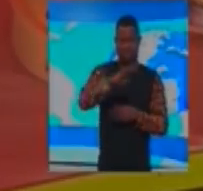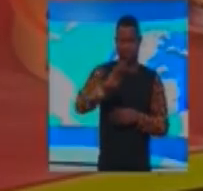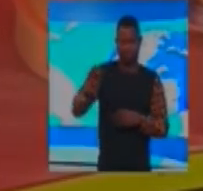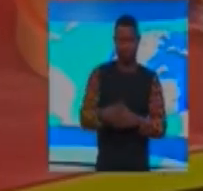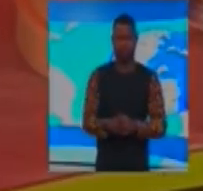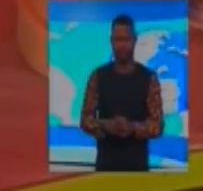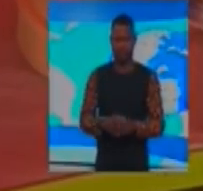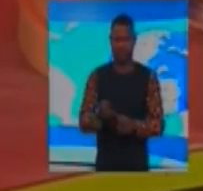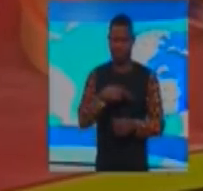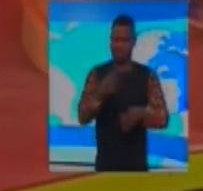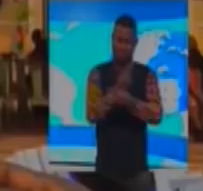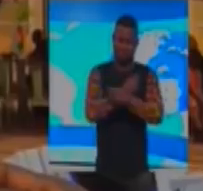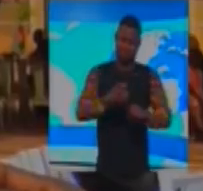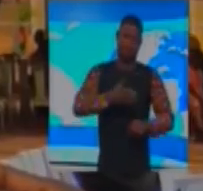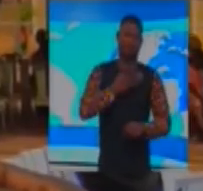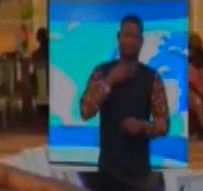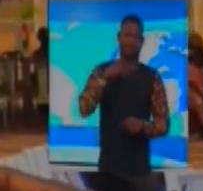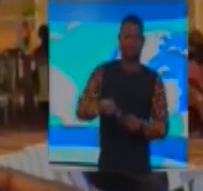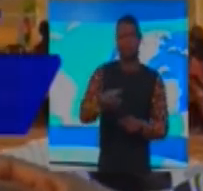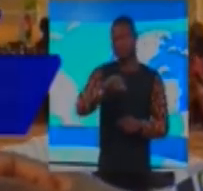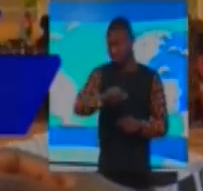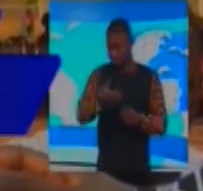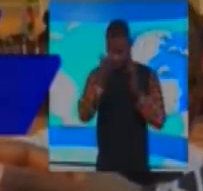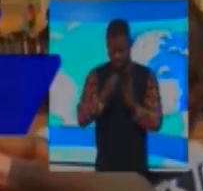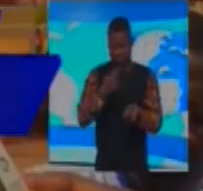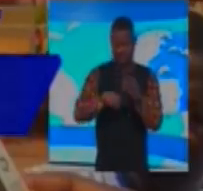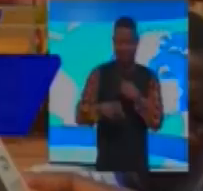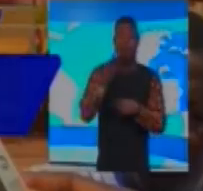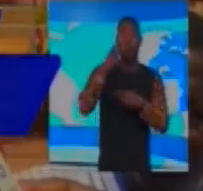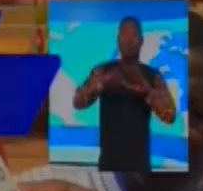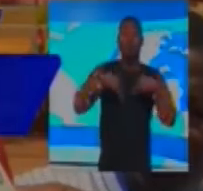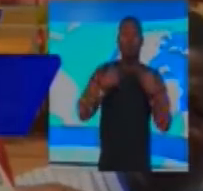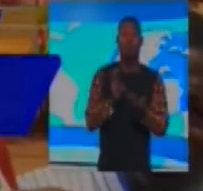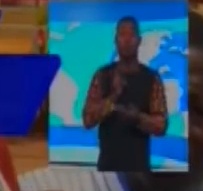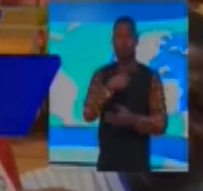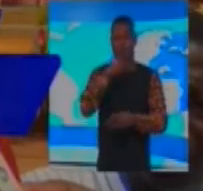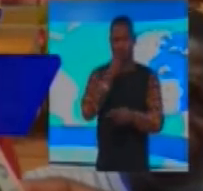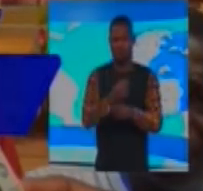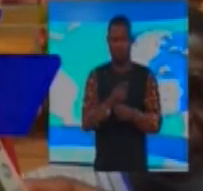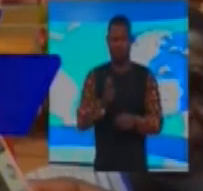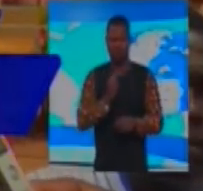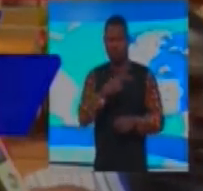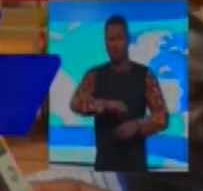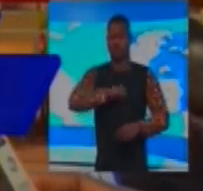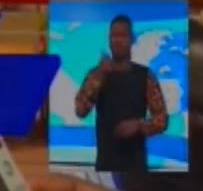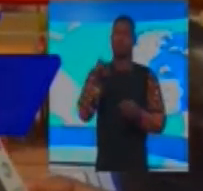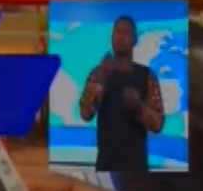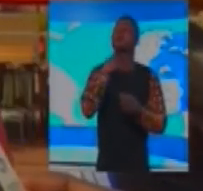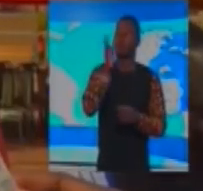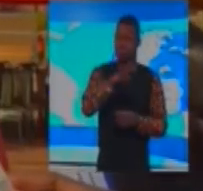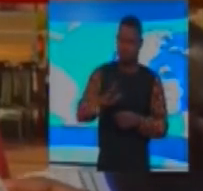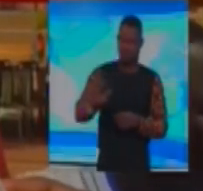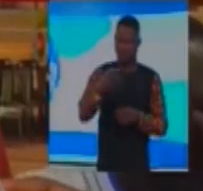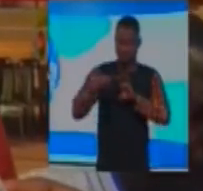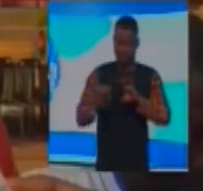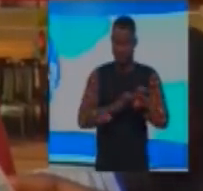Donc on est très content que les gens viennent ce jour découvrir ce que nous faisons. Et on est très fiers de dire aussi qu'au Burkina, on fait du yaourt avec